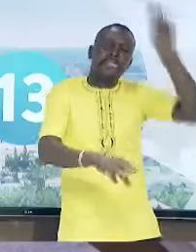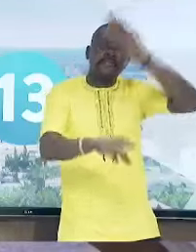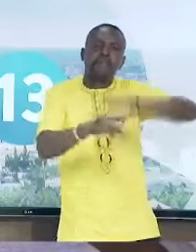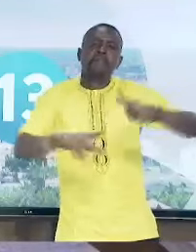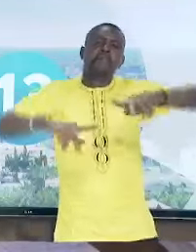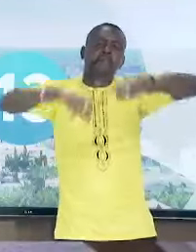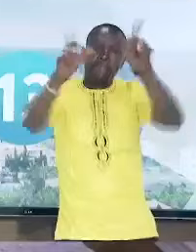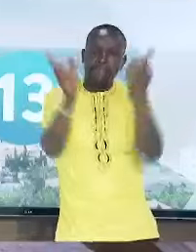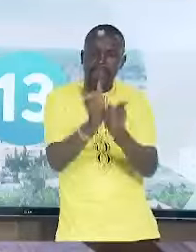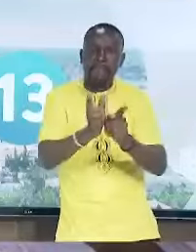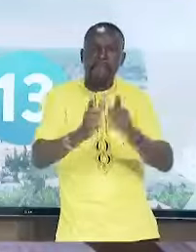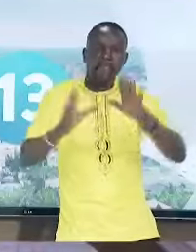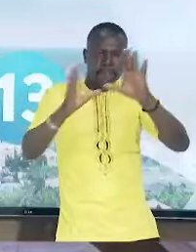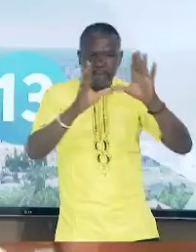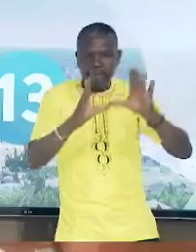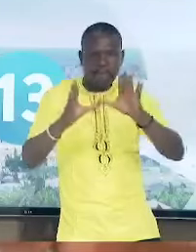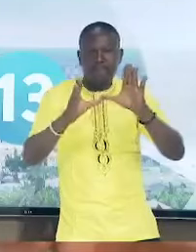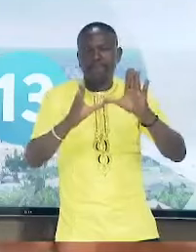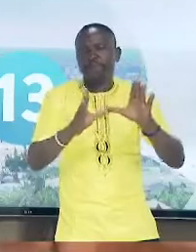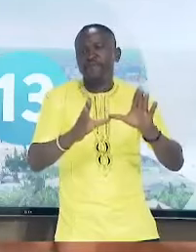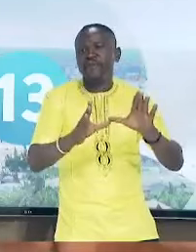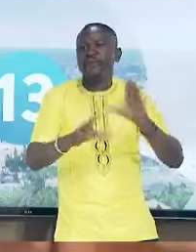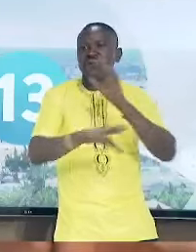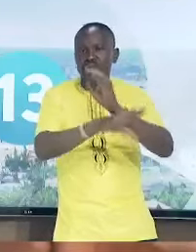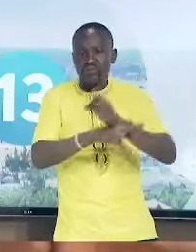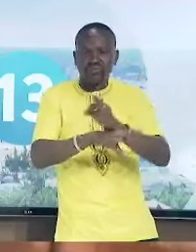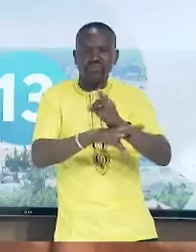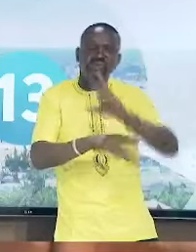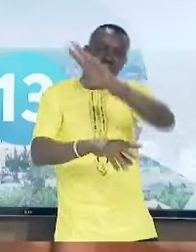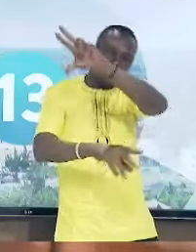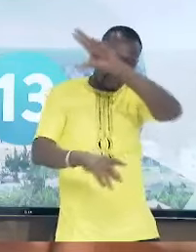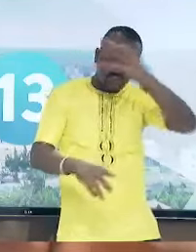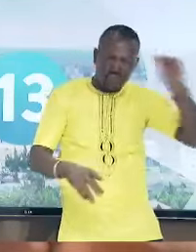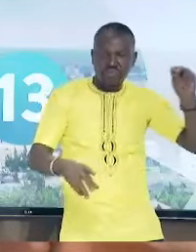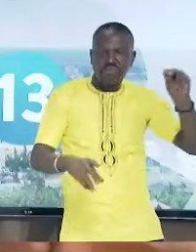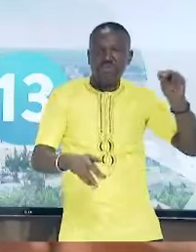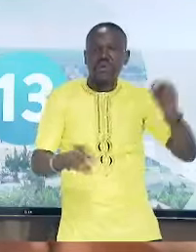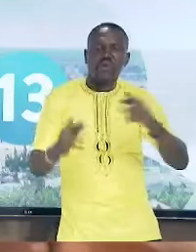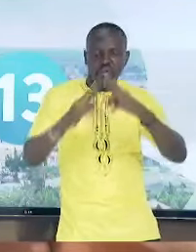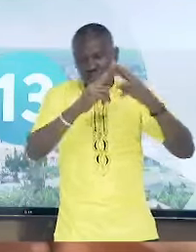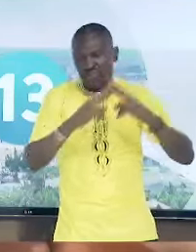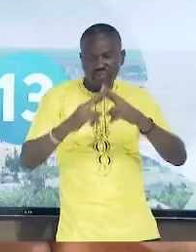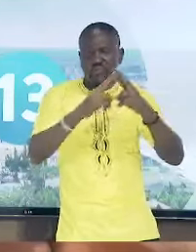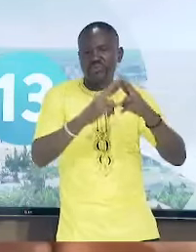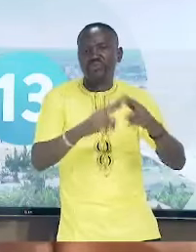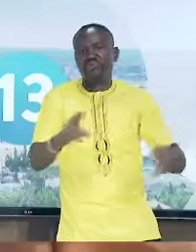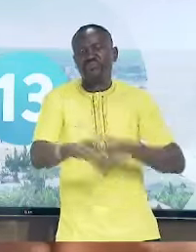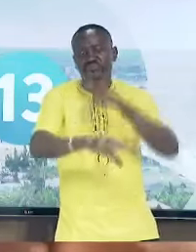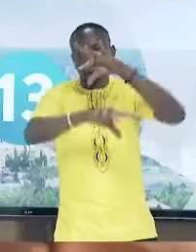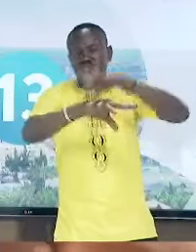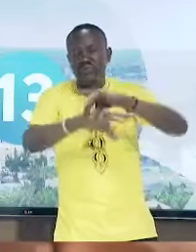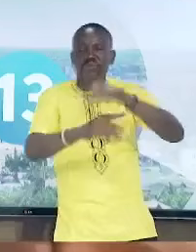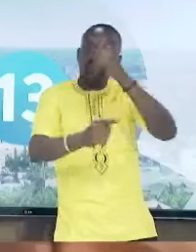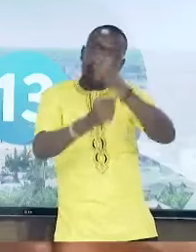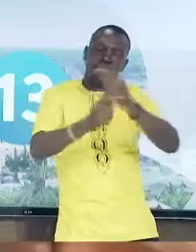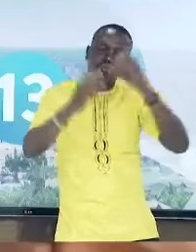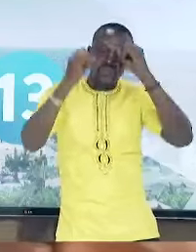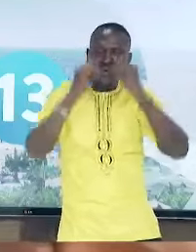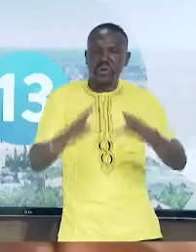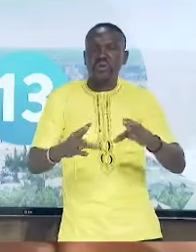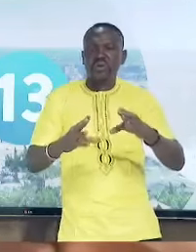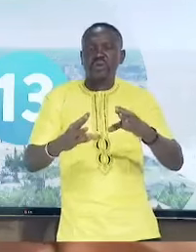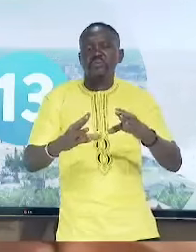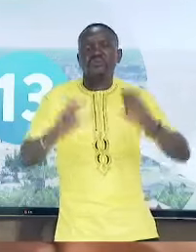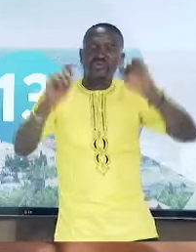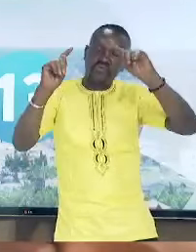place par la coopération suisse. On intervient dans 30 collectivités territoriales et avec ces collectivités, on a travaillé beaucoup sur des